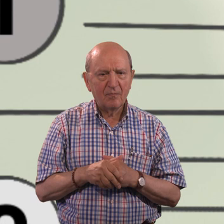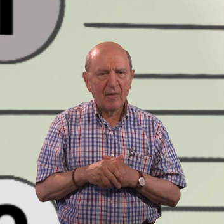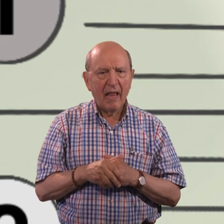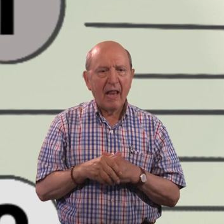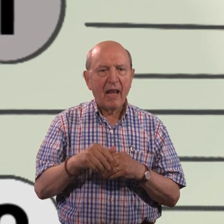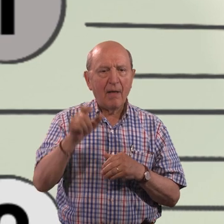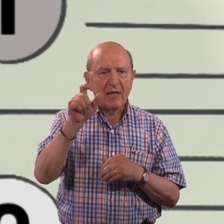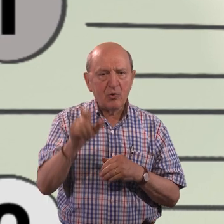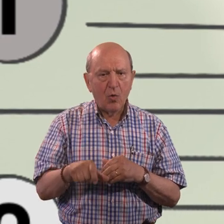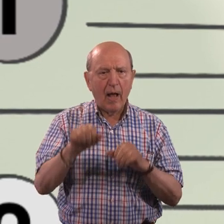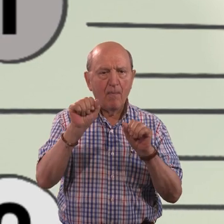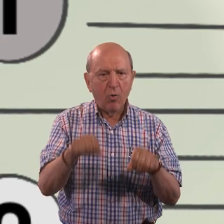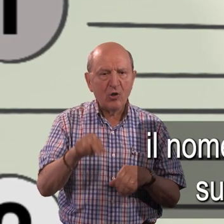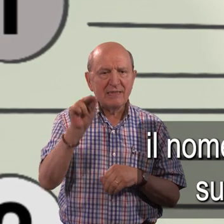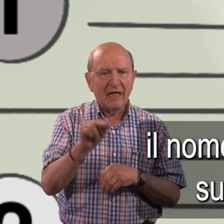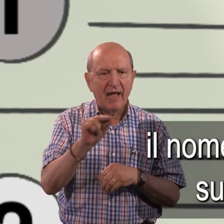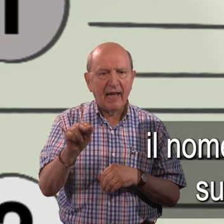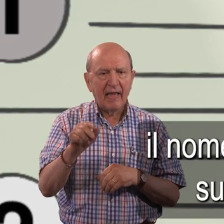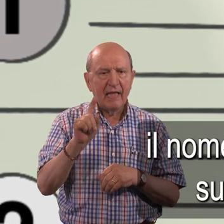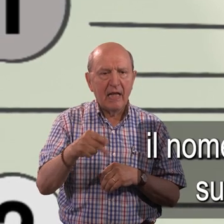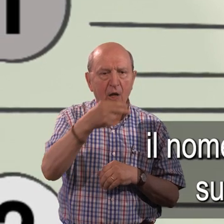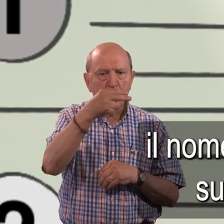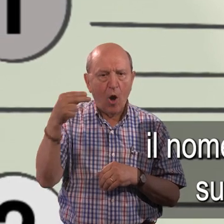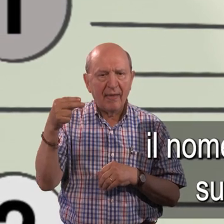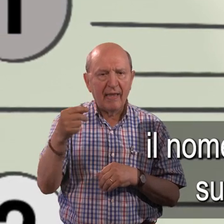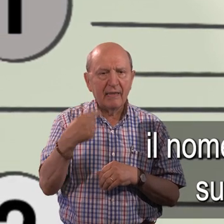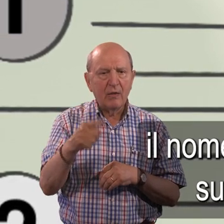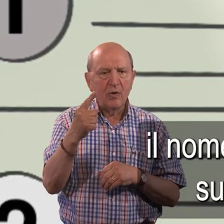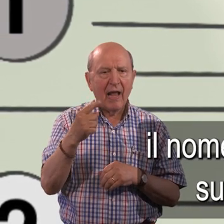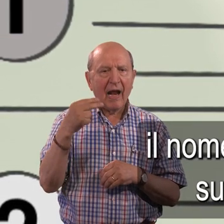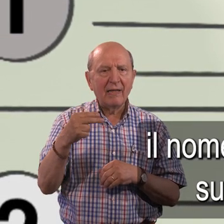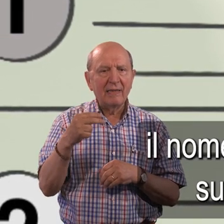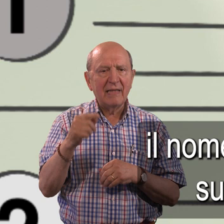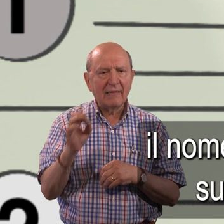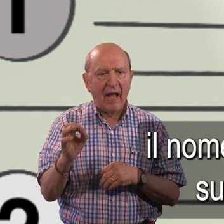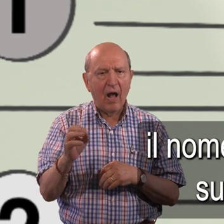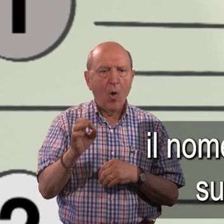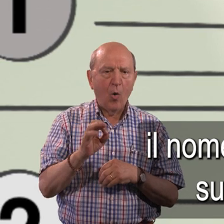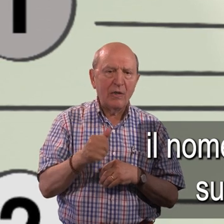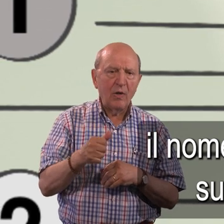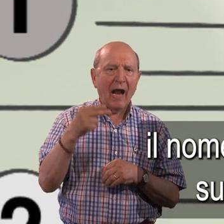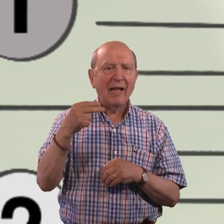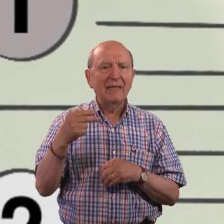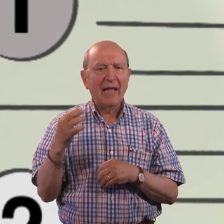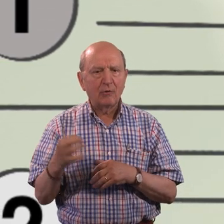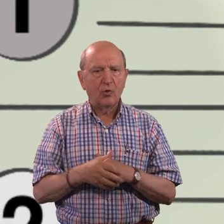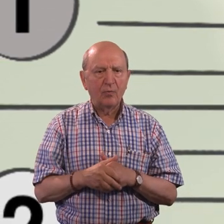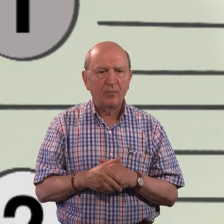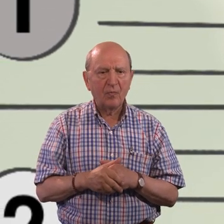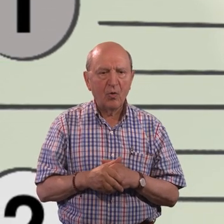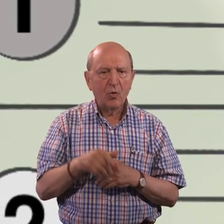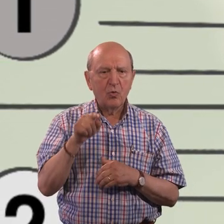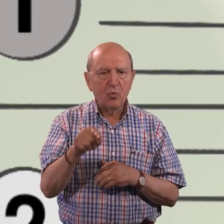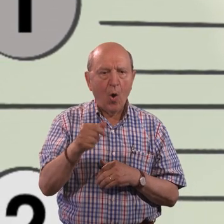il signor Rossi può scrivere il nome di una candidata o di un candidato su ognuna di queste quattro righe